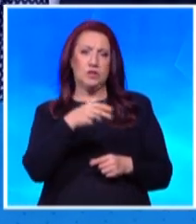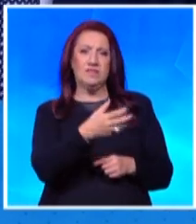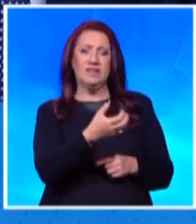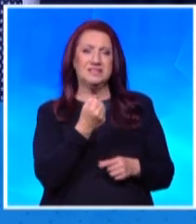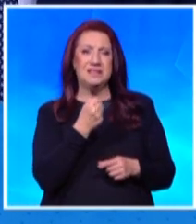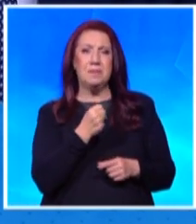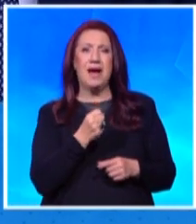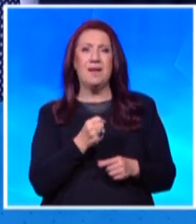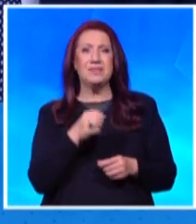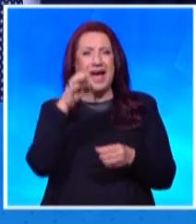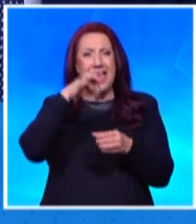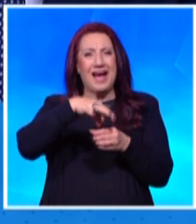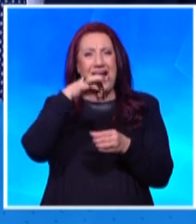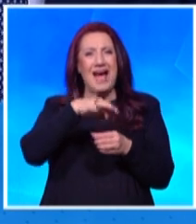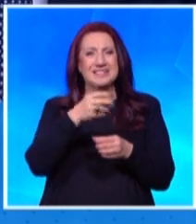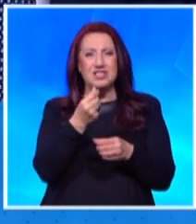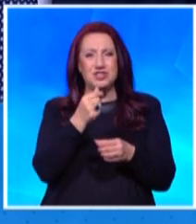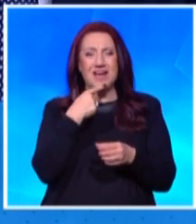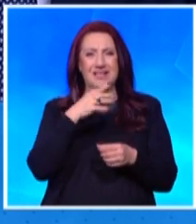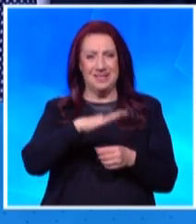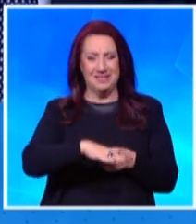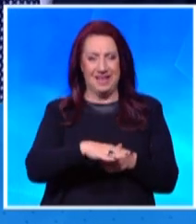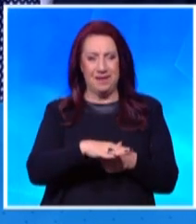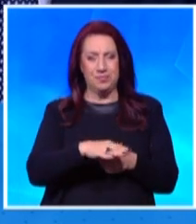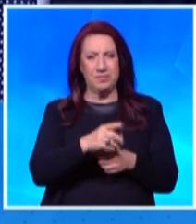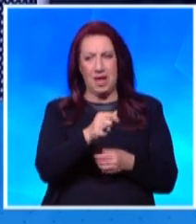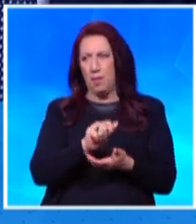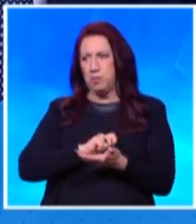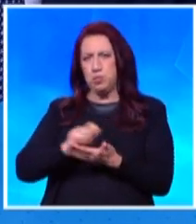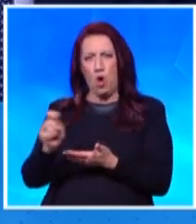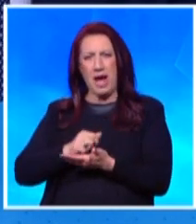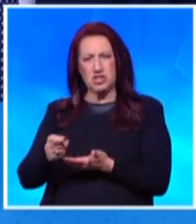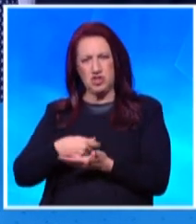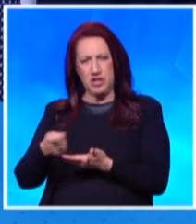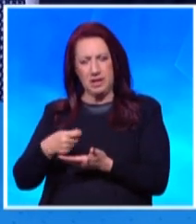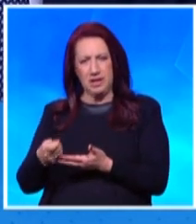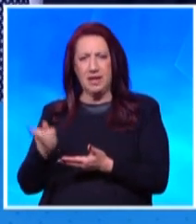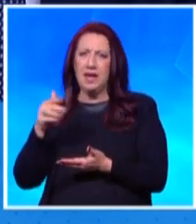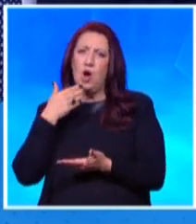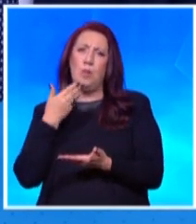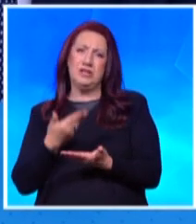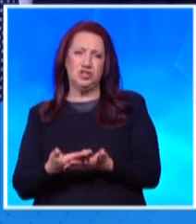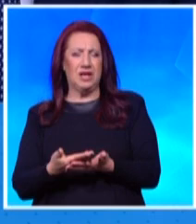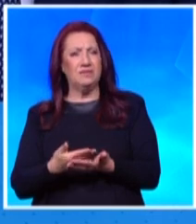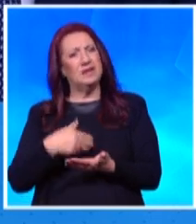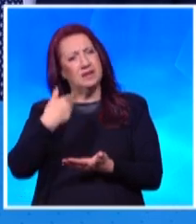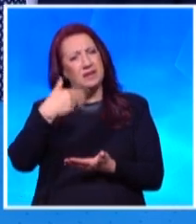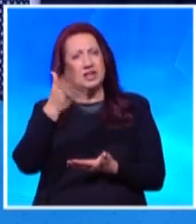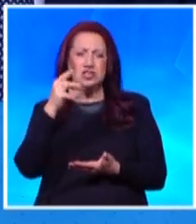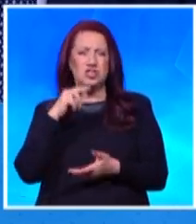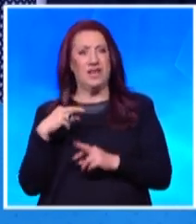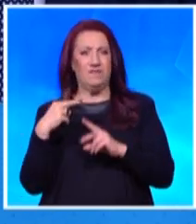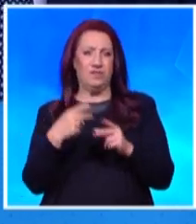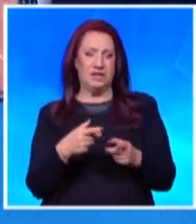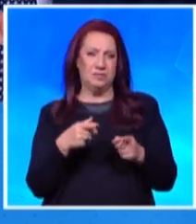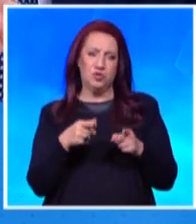е спестявало пари в нея, да ги изхарчите и да му обещаете един ден да ги върнете. Това не трябва да се прави, разбира се. Не е добра идея. Това, че